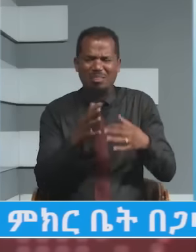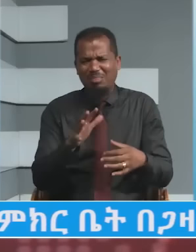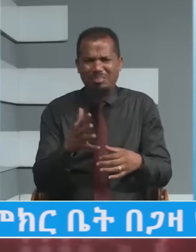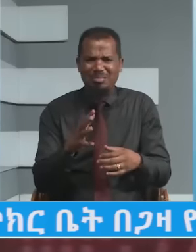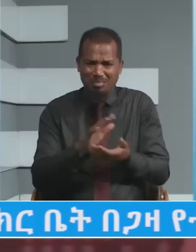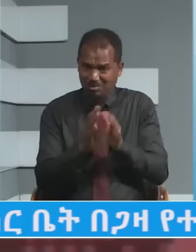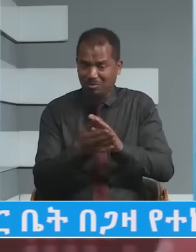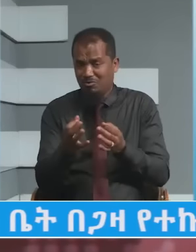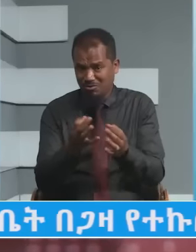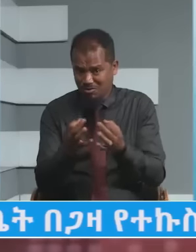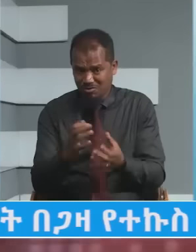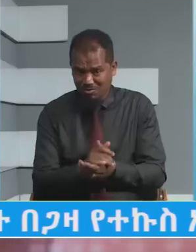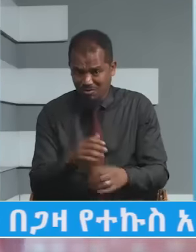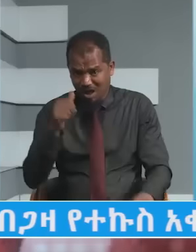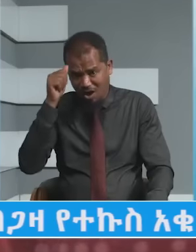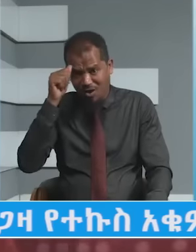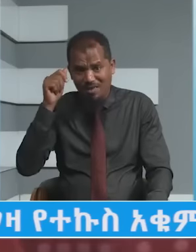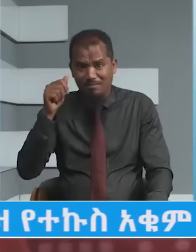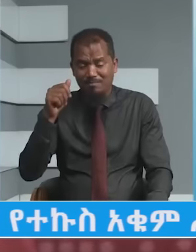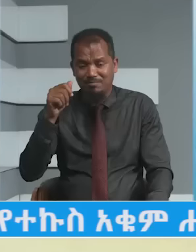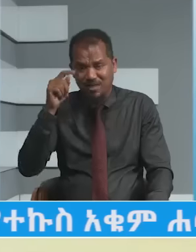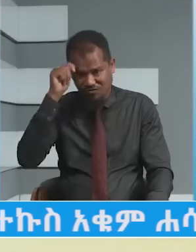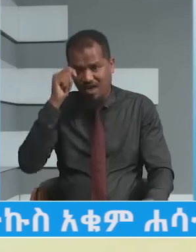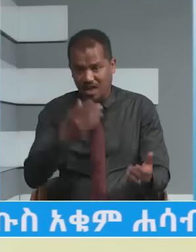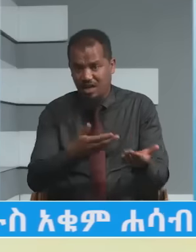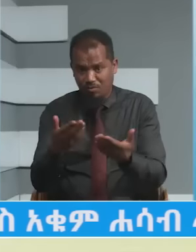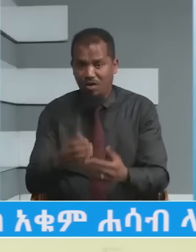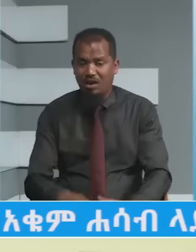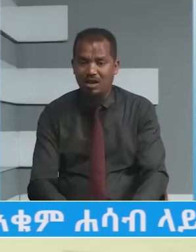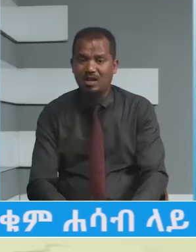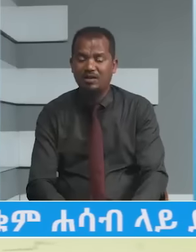የላላ በመሆኑ እንደሆነ ገልጸዋል። አንዱ ዓለም ተስፋዬ።